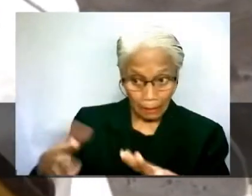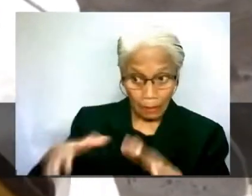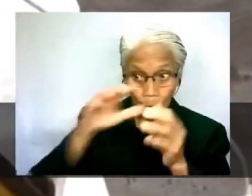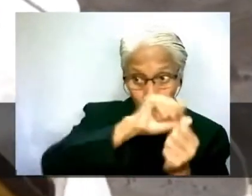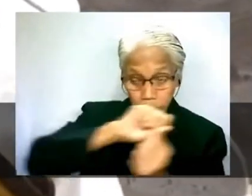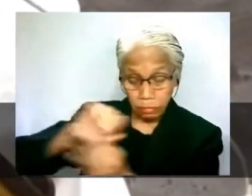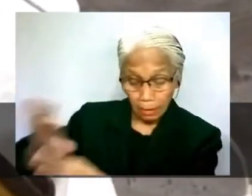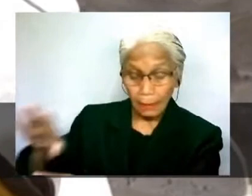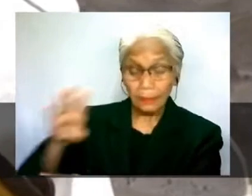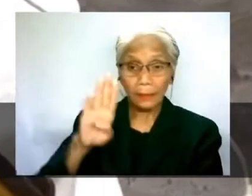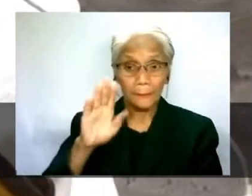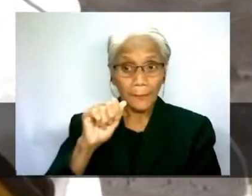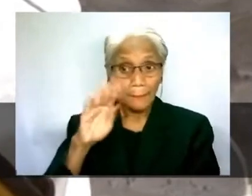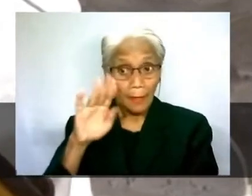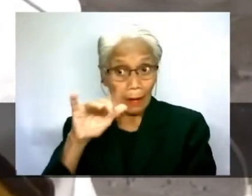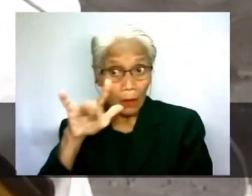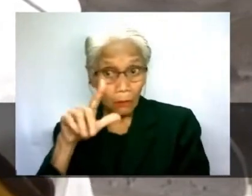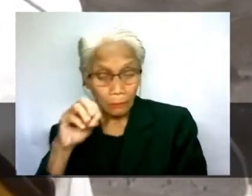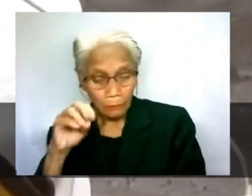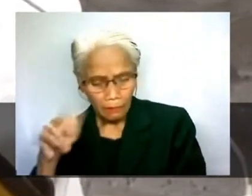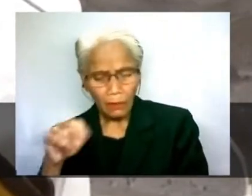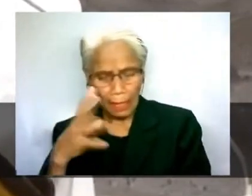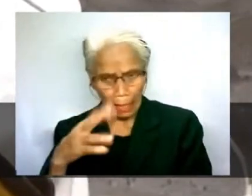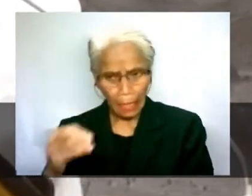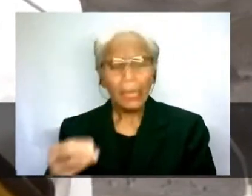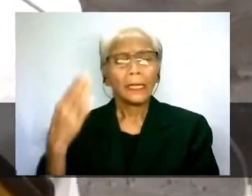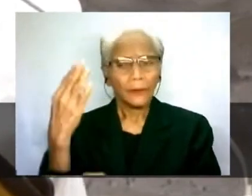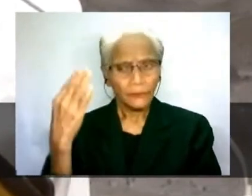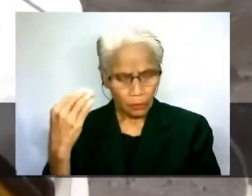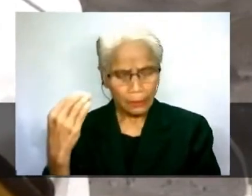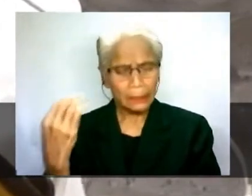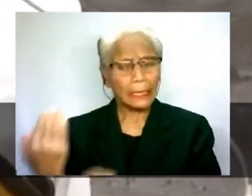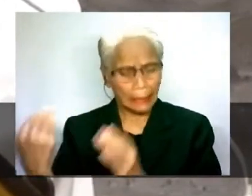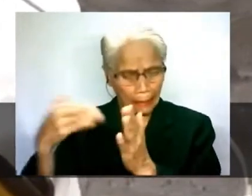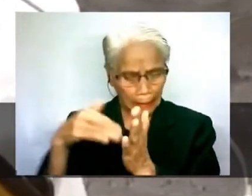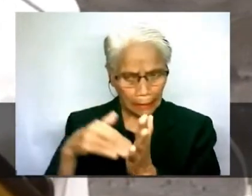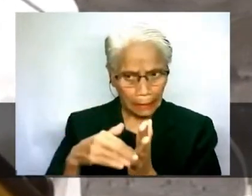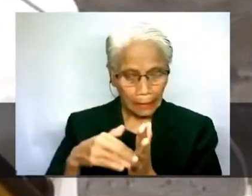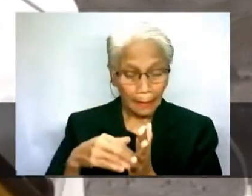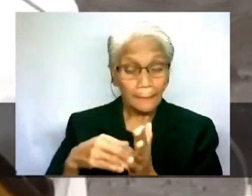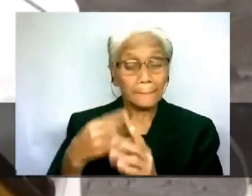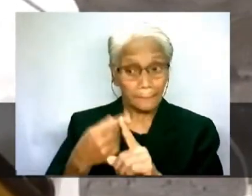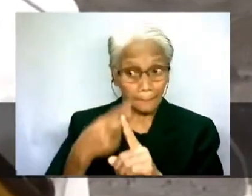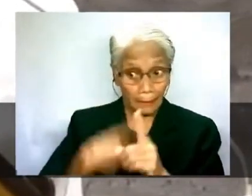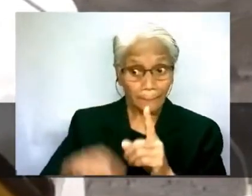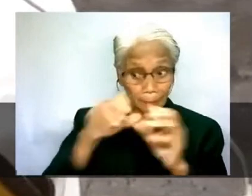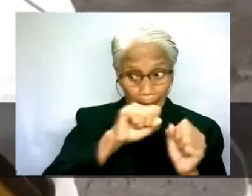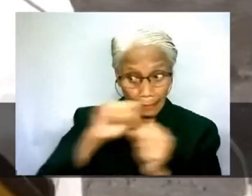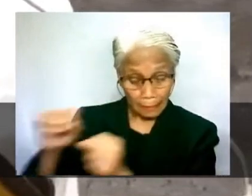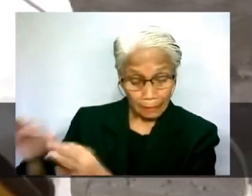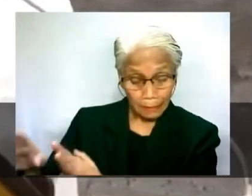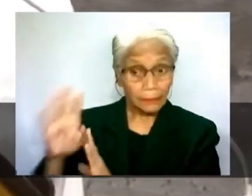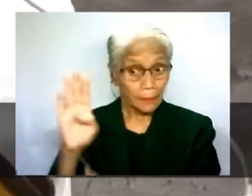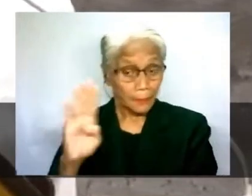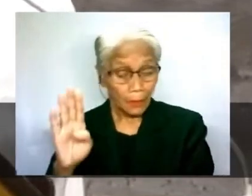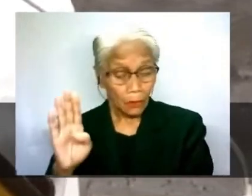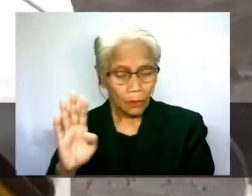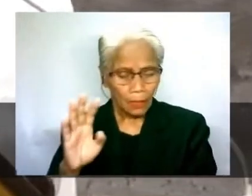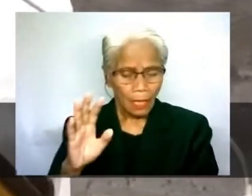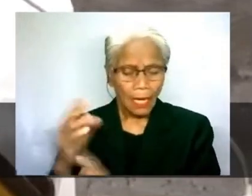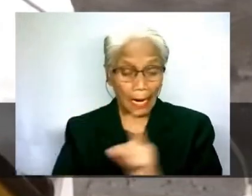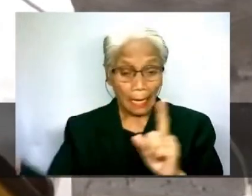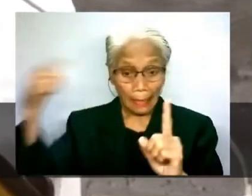Babilonia at 14 din mula sa pagkakatapon sa Babilonia hanggang